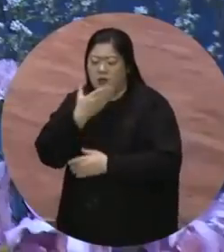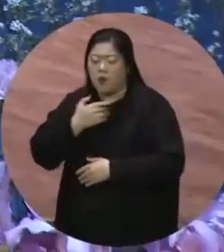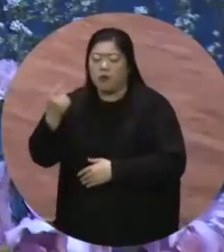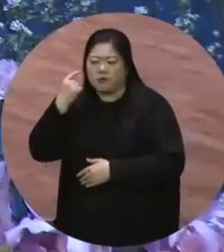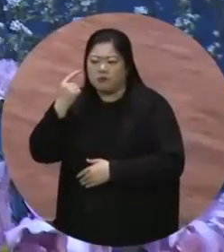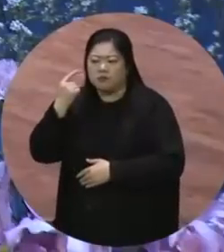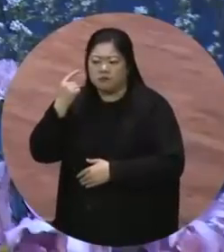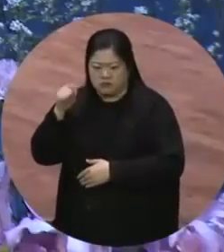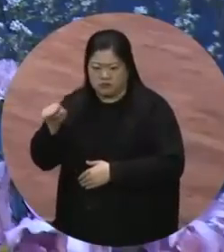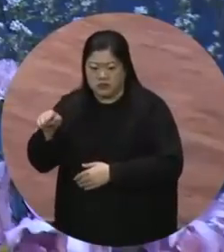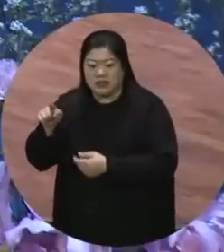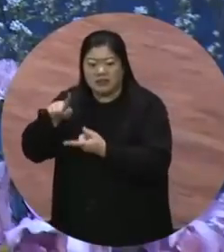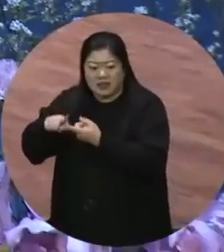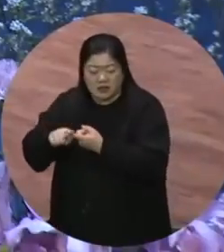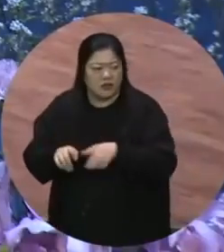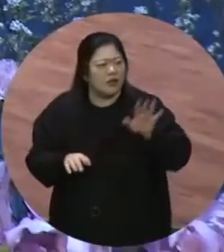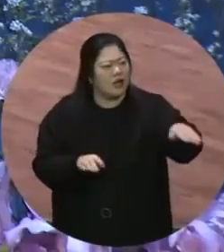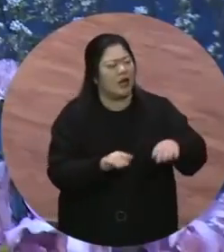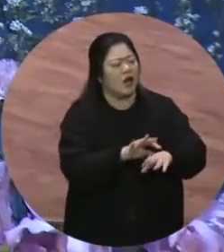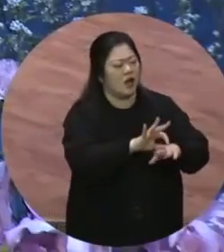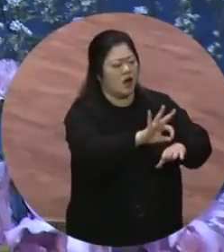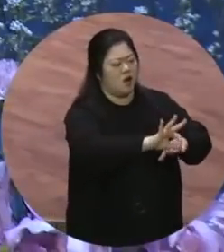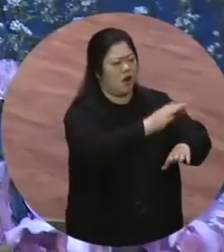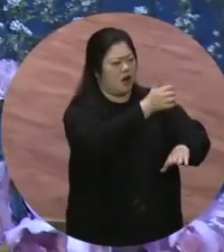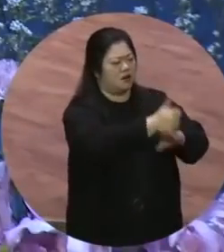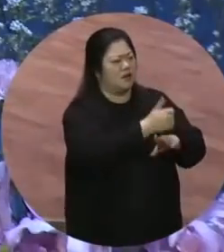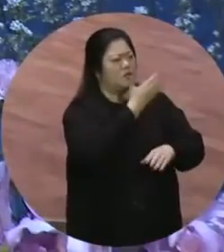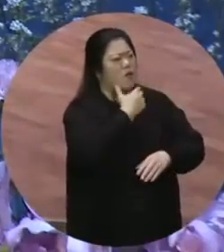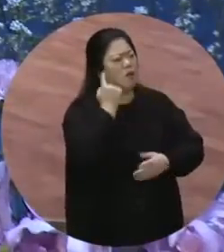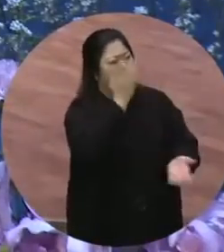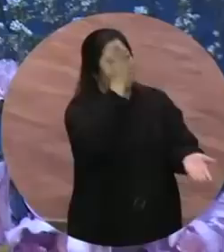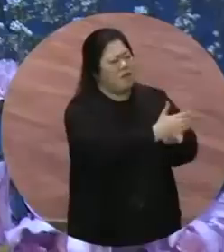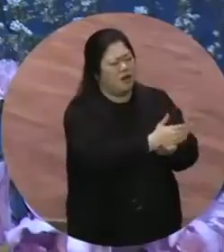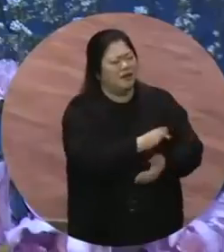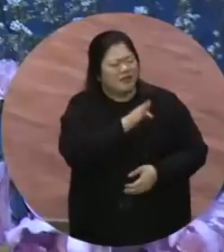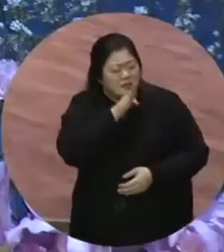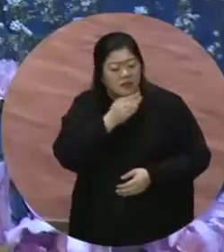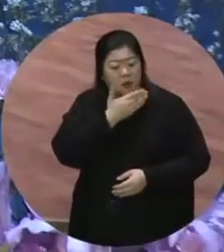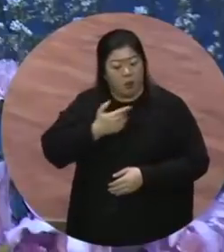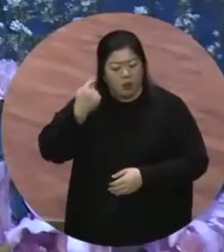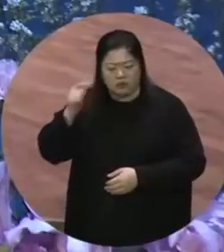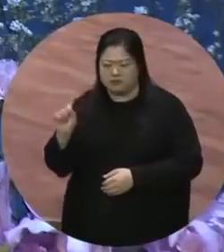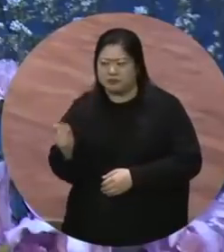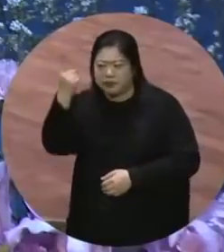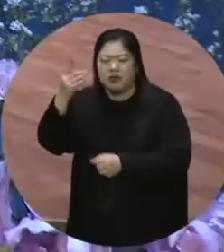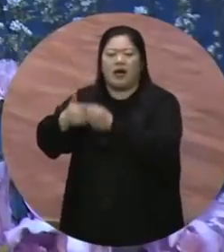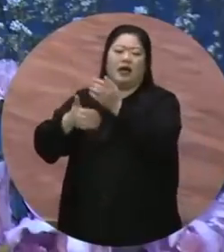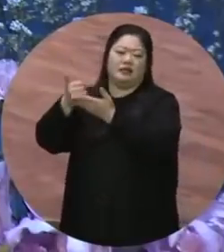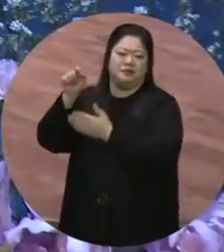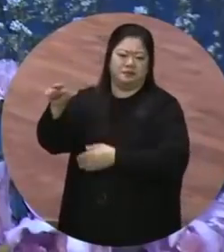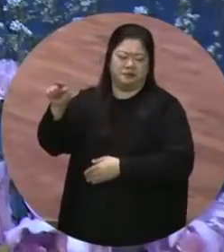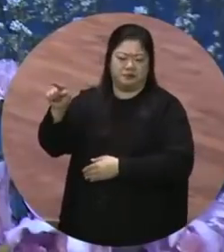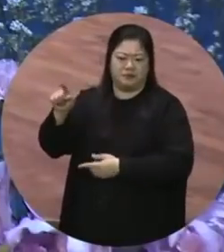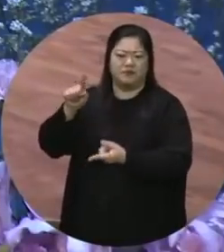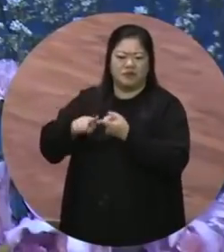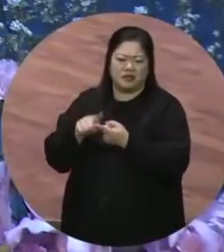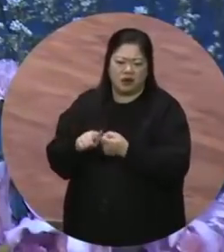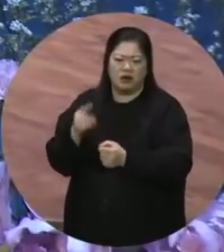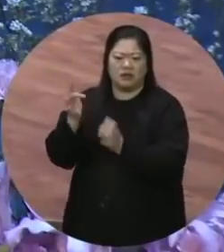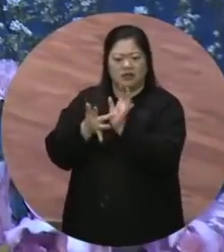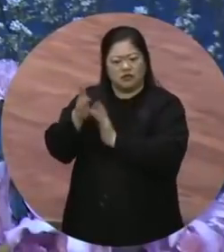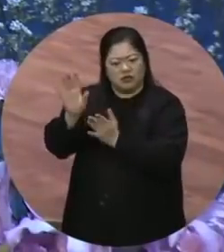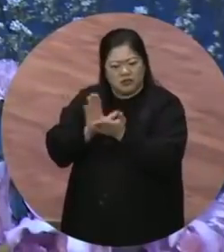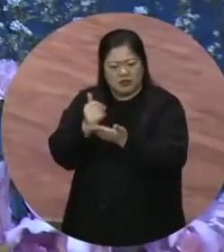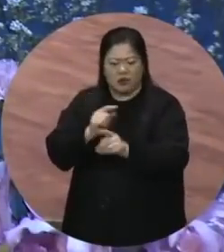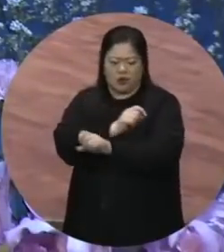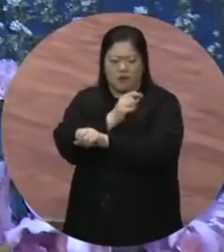아니라 하나님으로부터 출발한 복음, 예수 그리스도의 십자가의 대속과 이